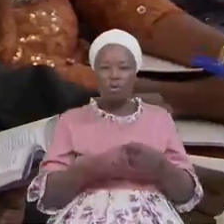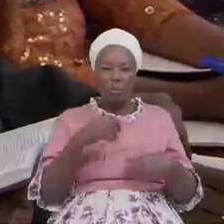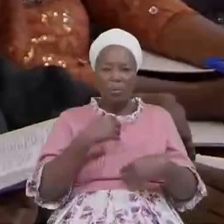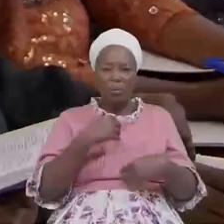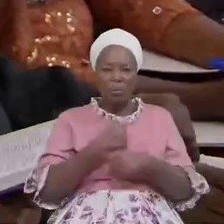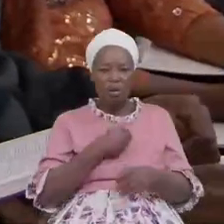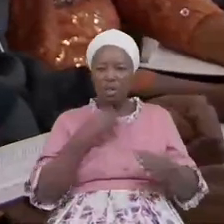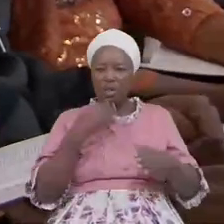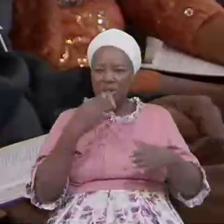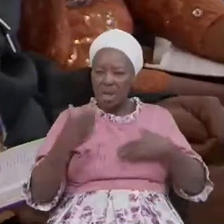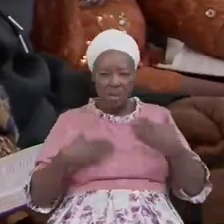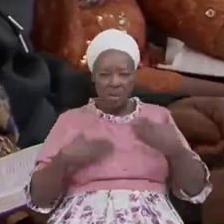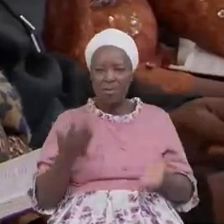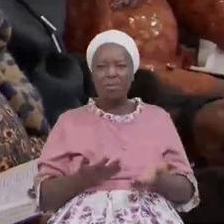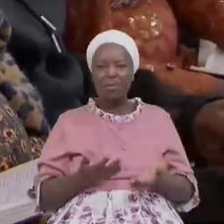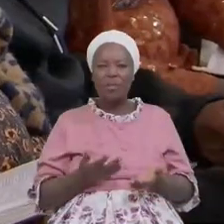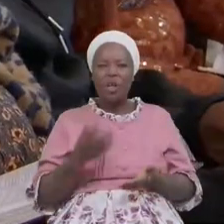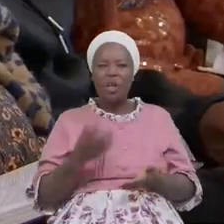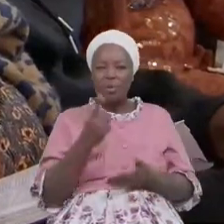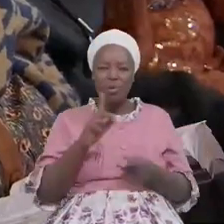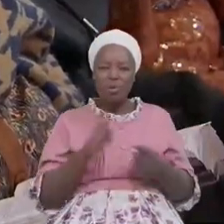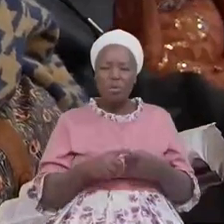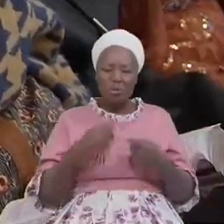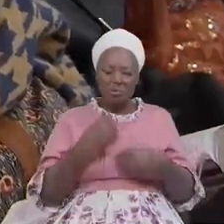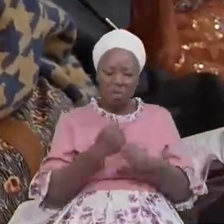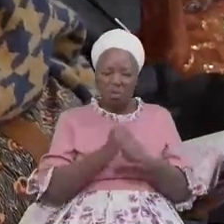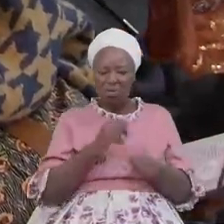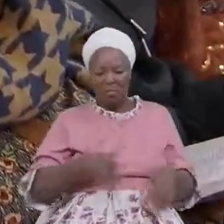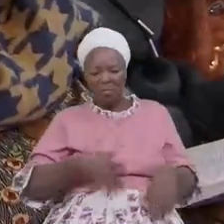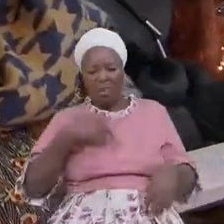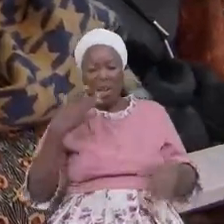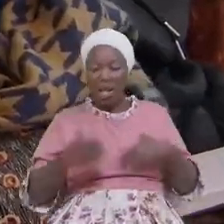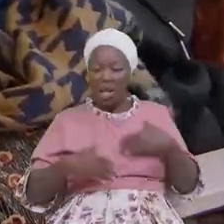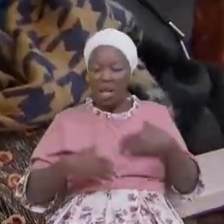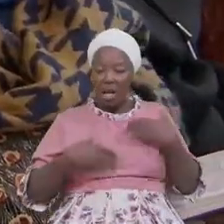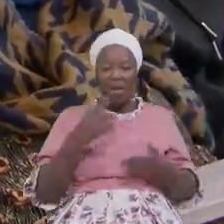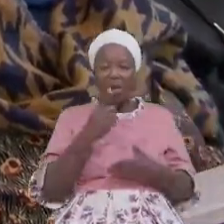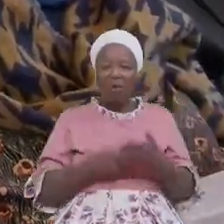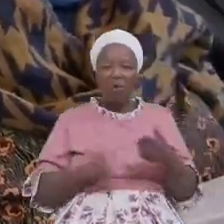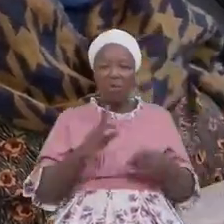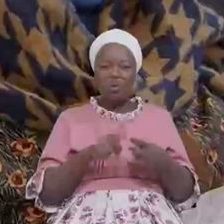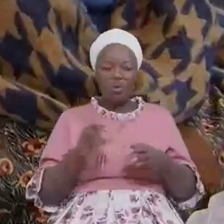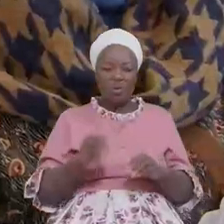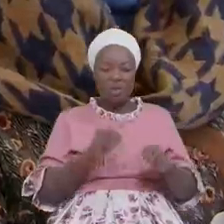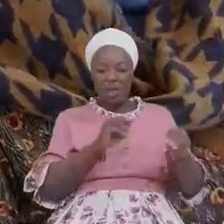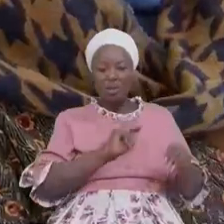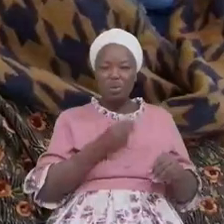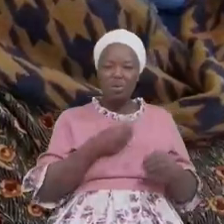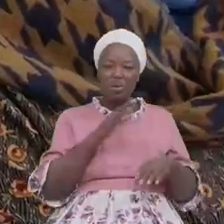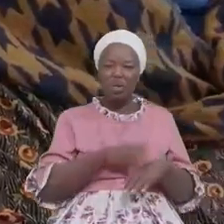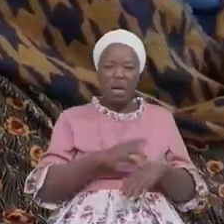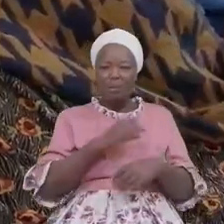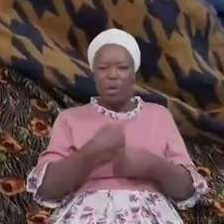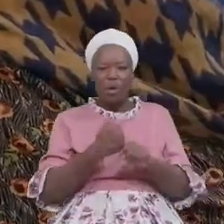bougeait, à ce qui nous pinçait, à ce qui nous piquait.